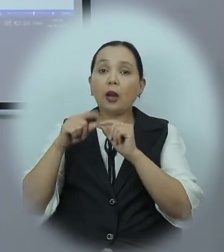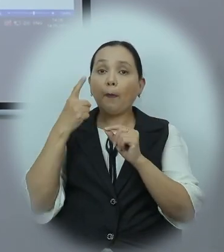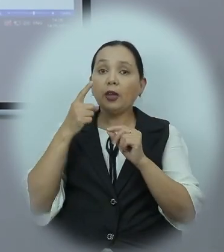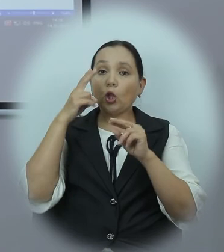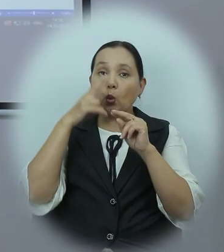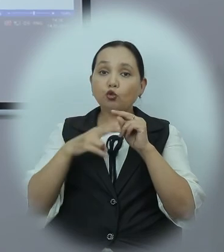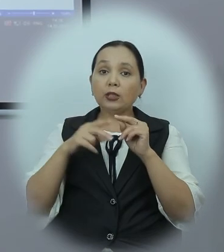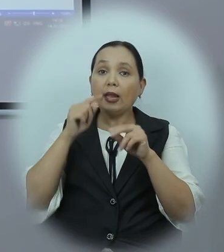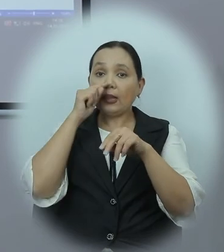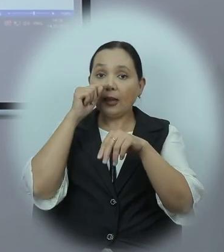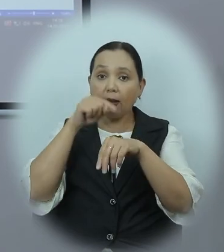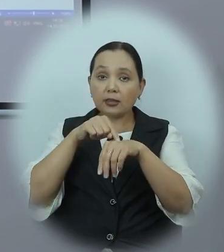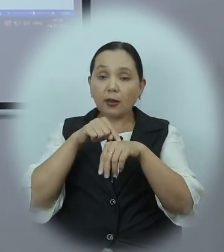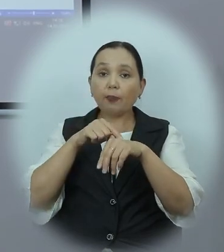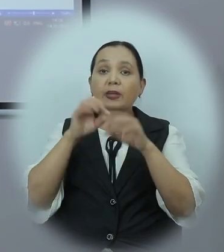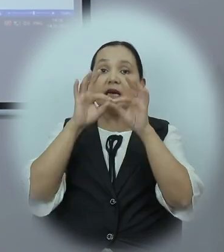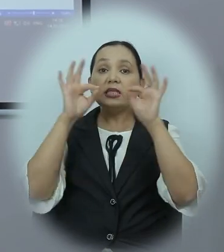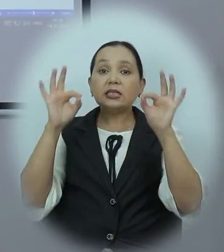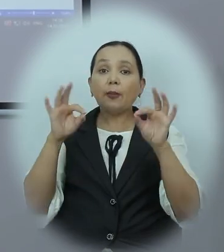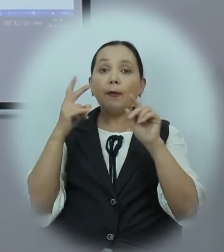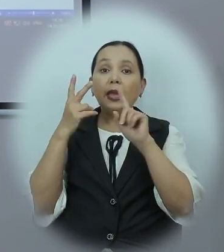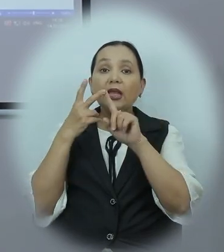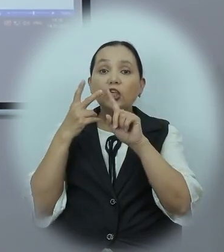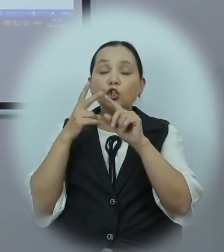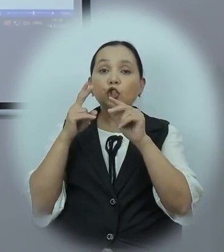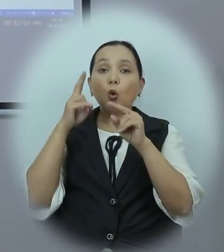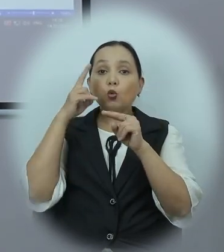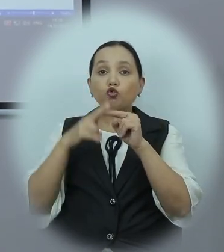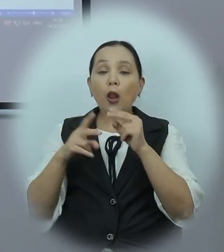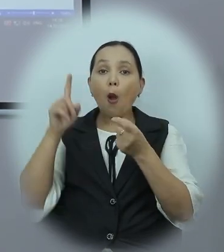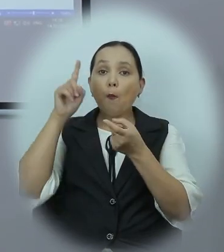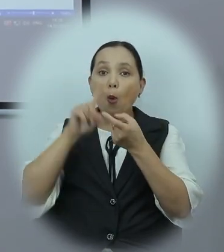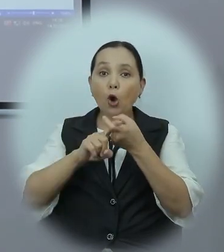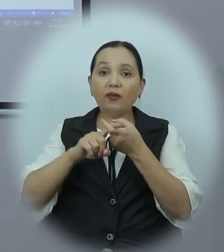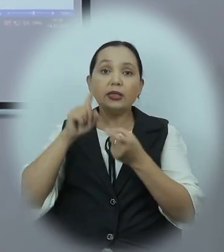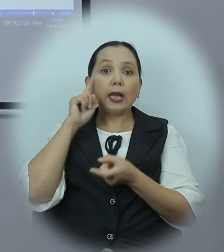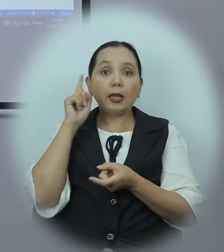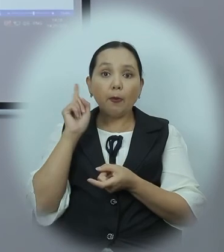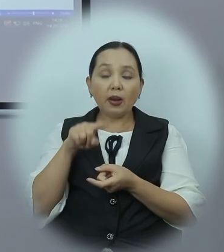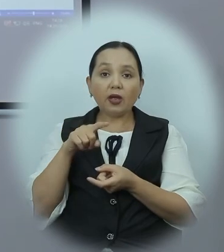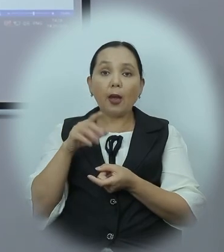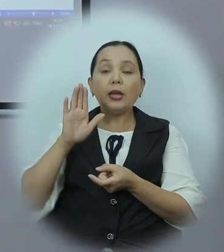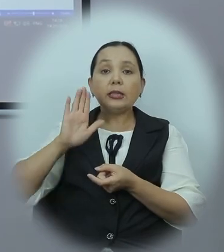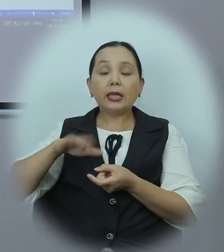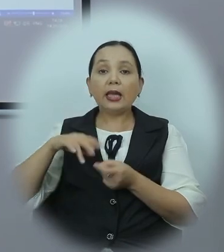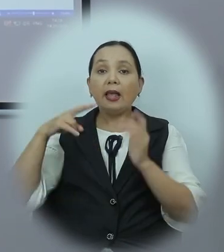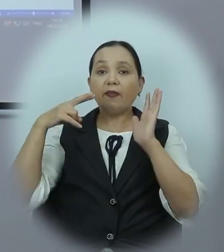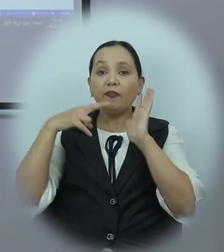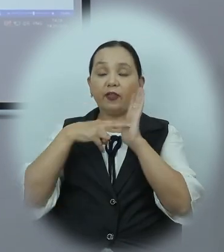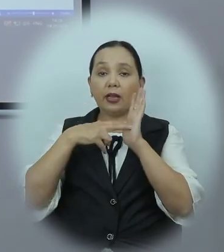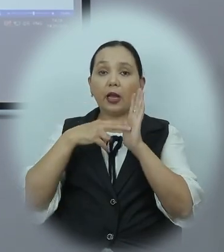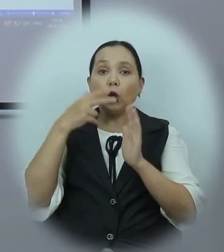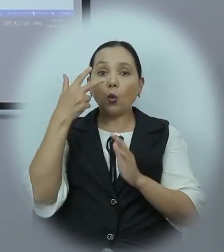uchiga tekkizib, simning ikkinchi uchi bilan bog'lanmayotganligini bilib olamiz. Keyin vilkadagi